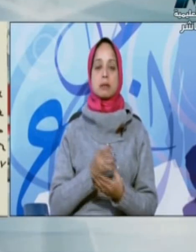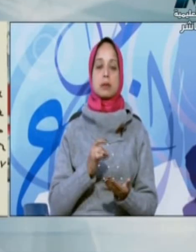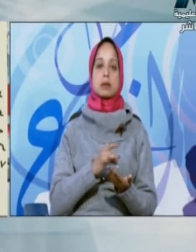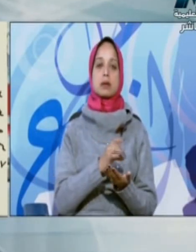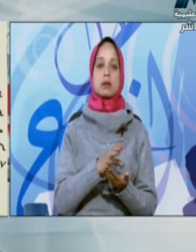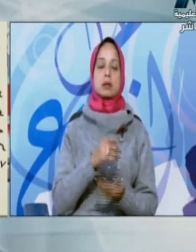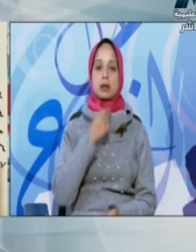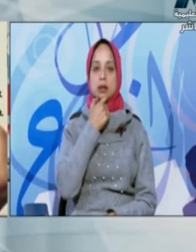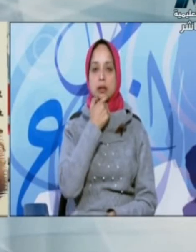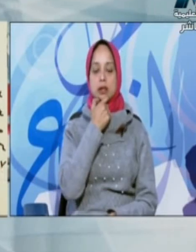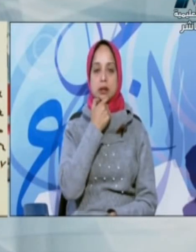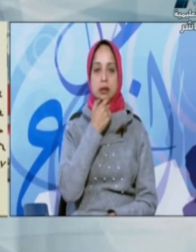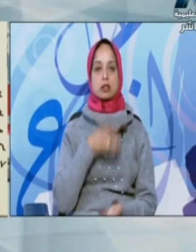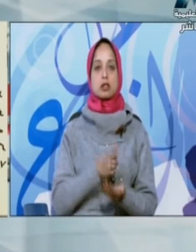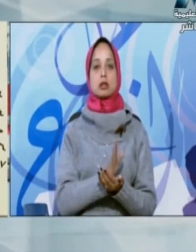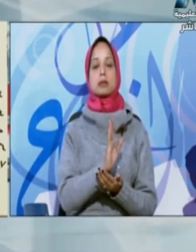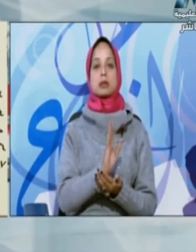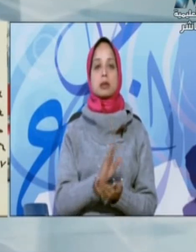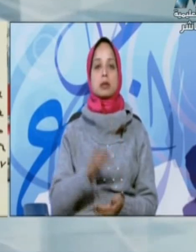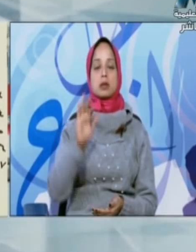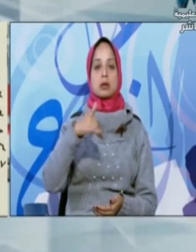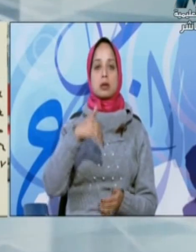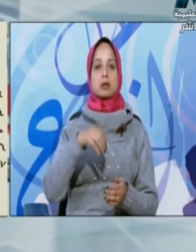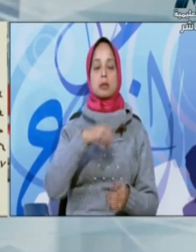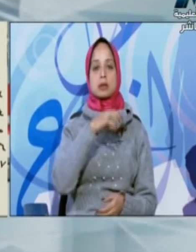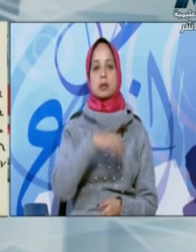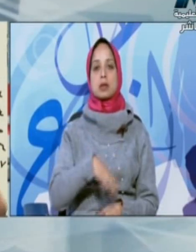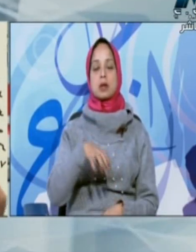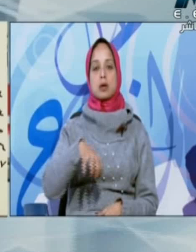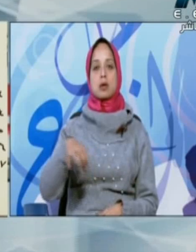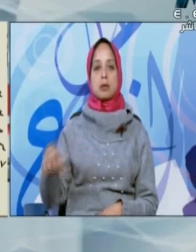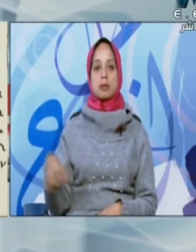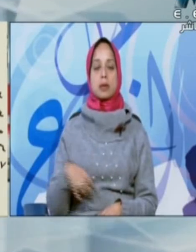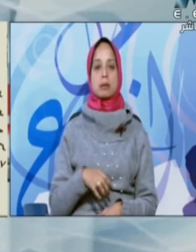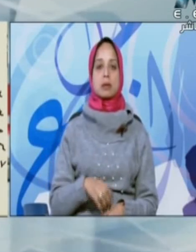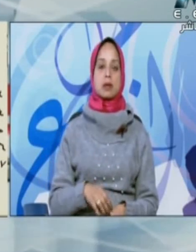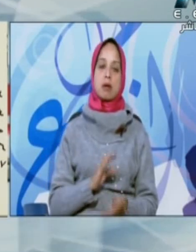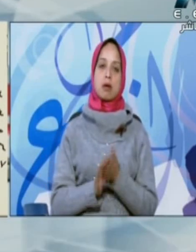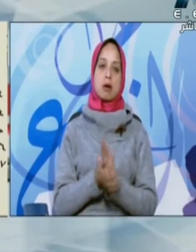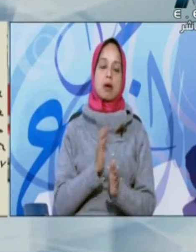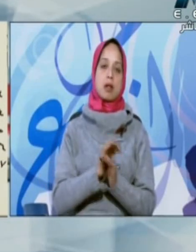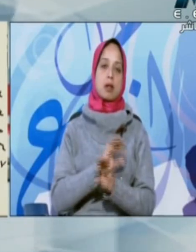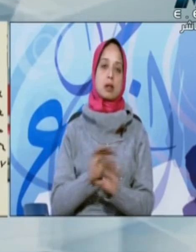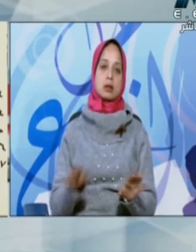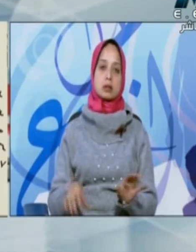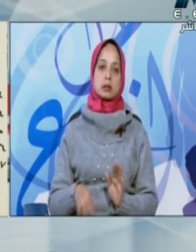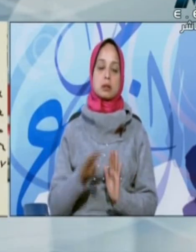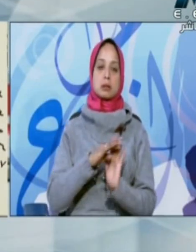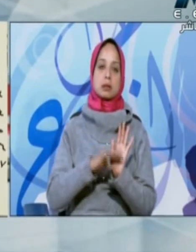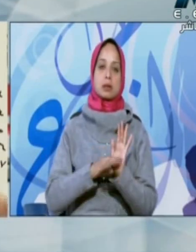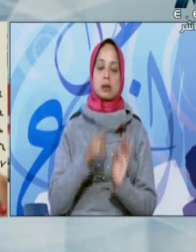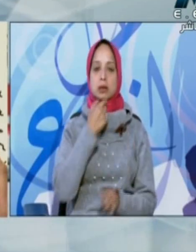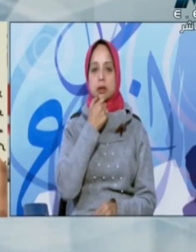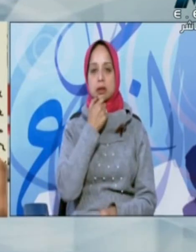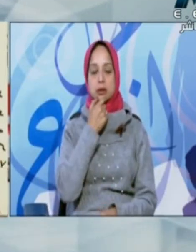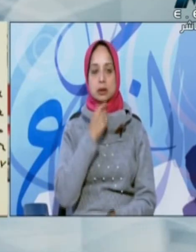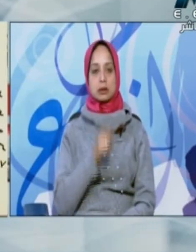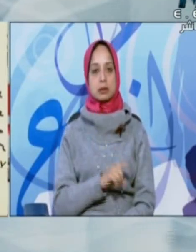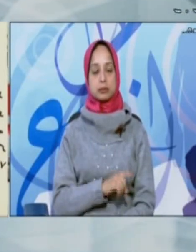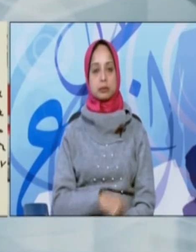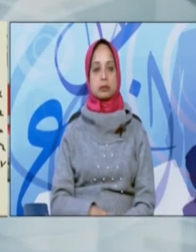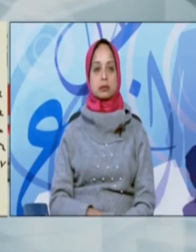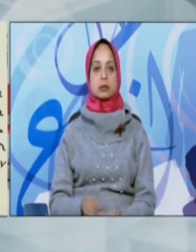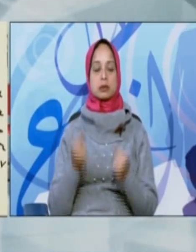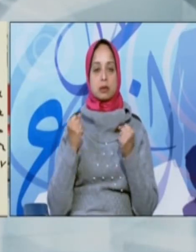الأولاني. دخول مصر عصبة الأمم بيأكد على الأولاني. إلغاء الامتيازات الأجنبية، خلاص كده الأجانب مش مميزين. تقوية